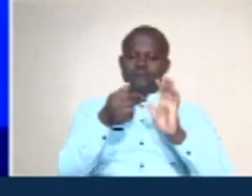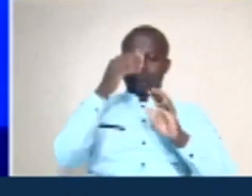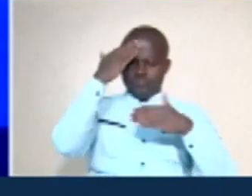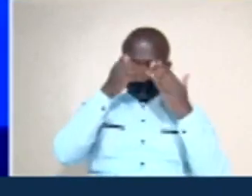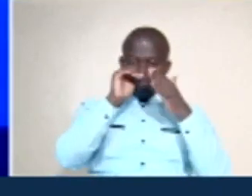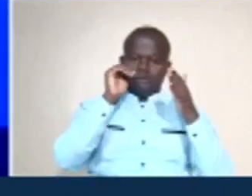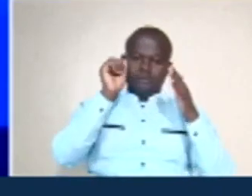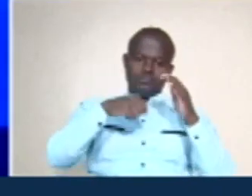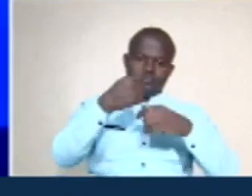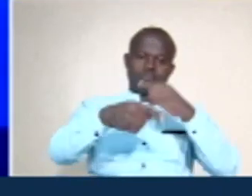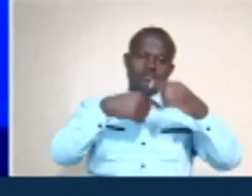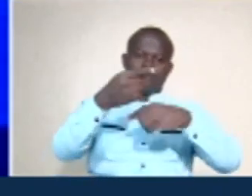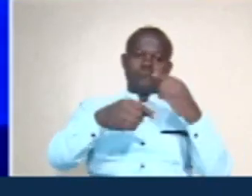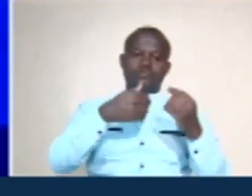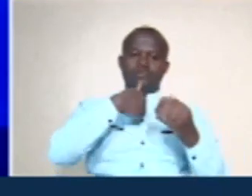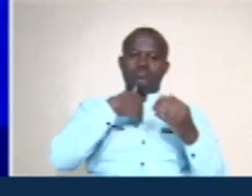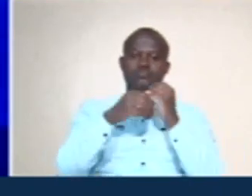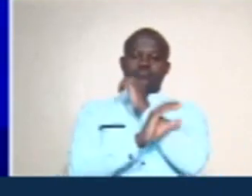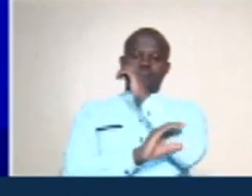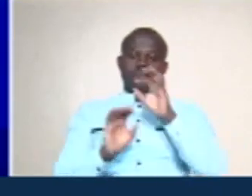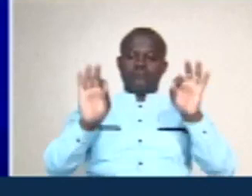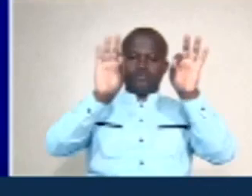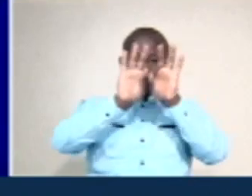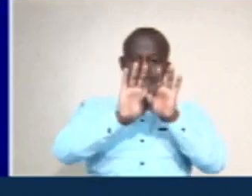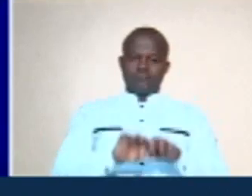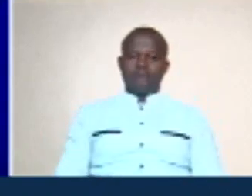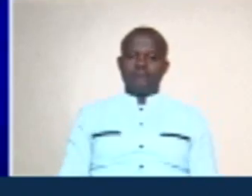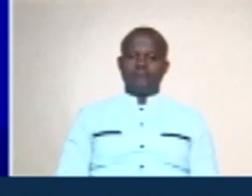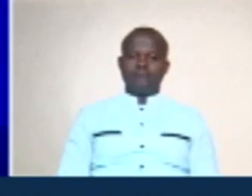ngo izakomeze kugirira igihugu akamaro bona